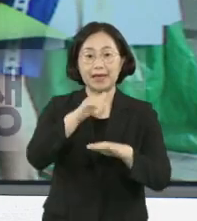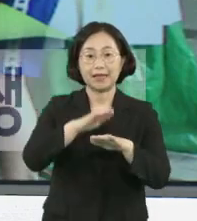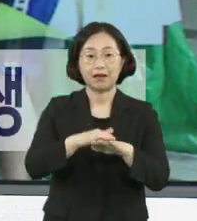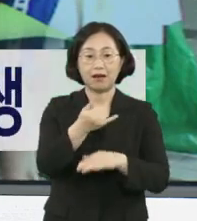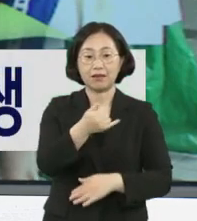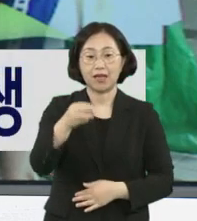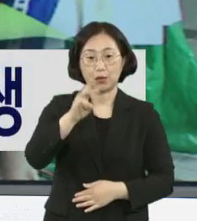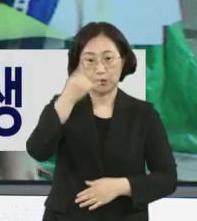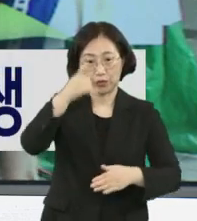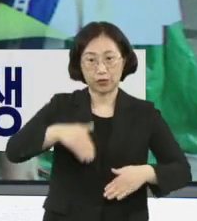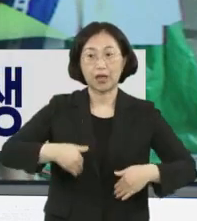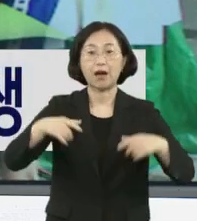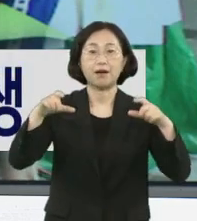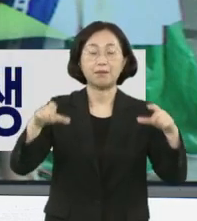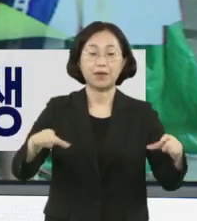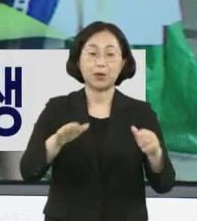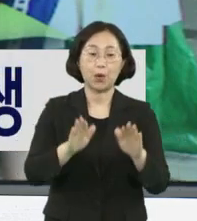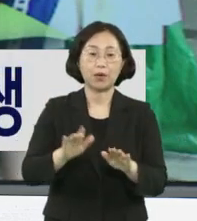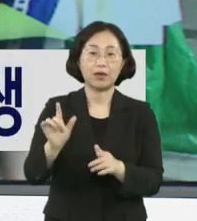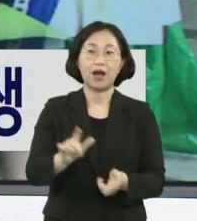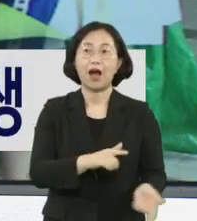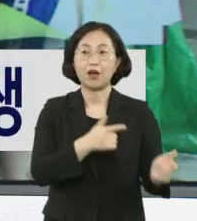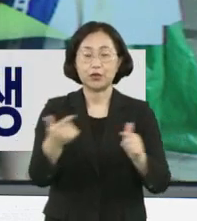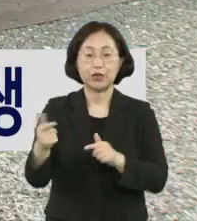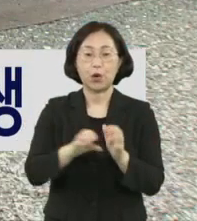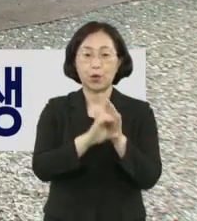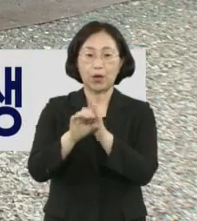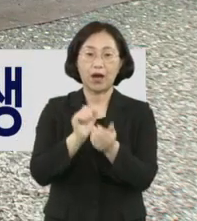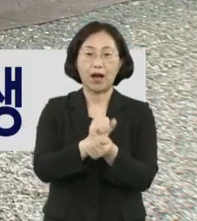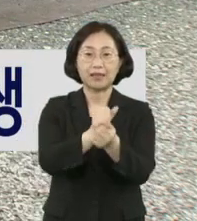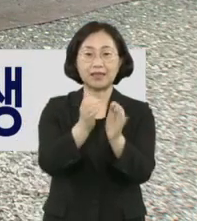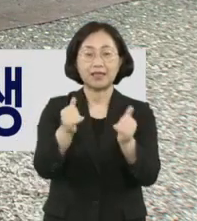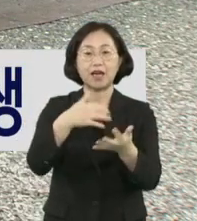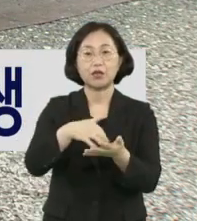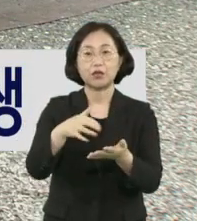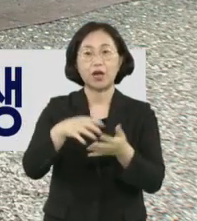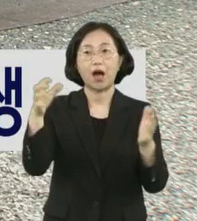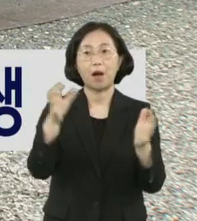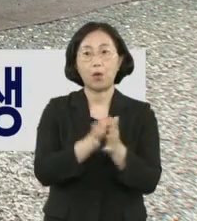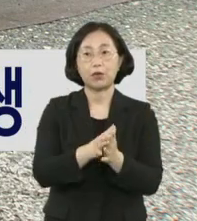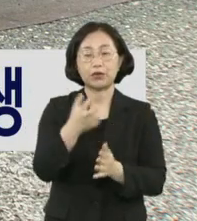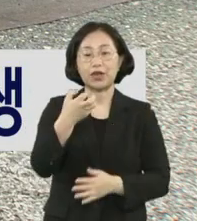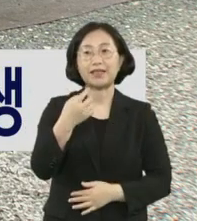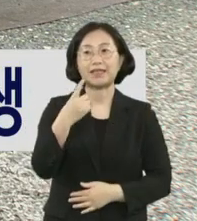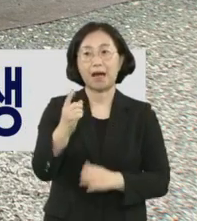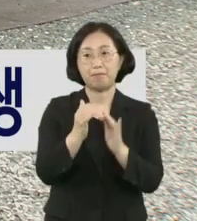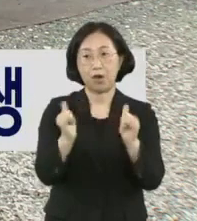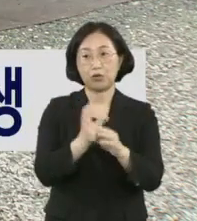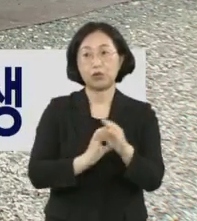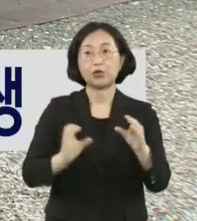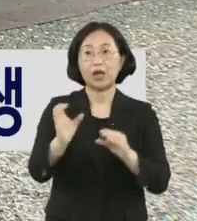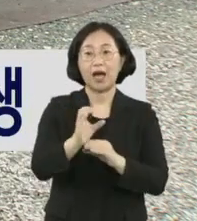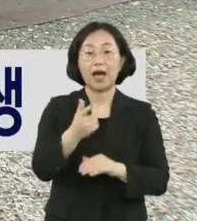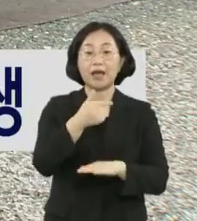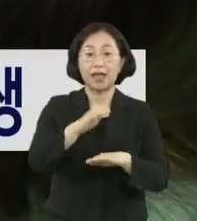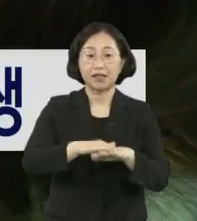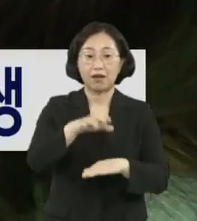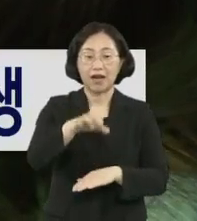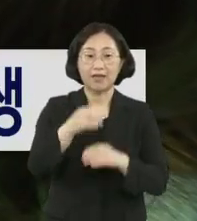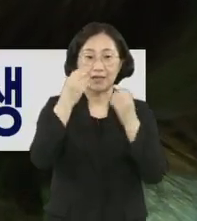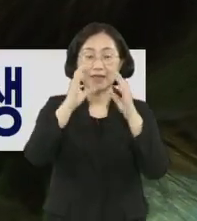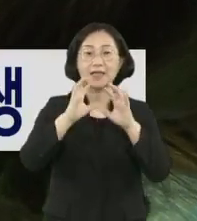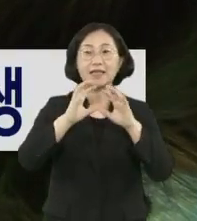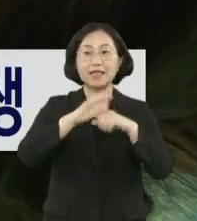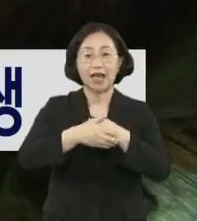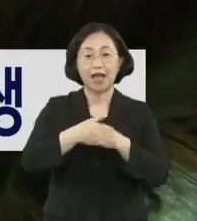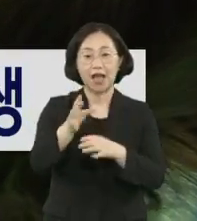대전과 세종, 충남 지역에서 오늘 하루 코로나19 확진자가 모두 81명이 추가됐습니다. 대전에선